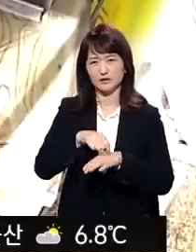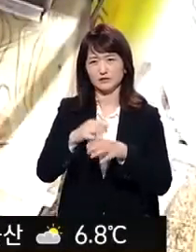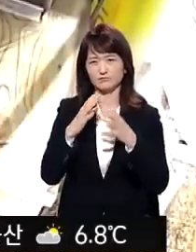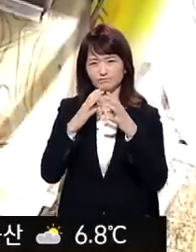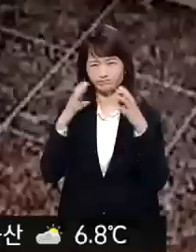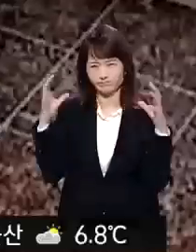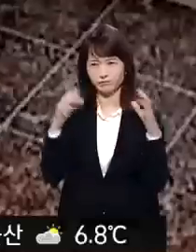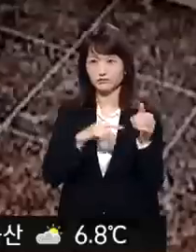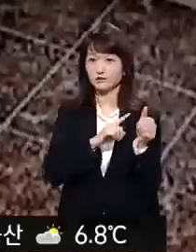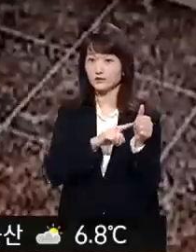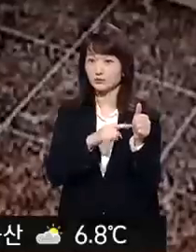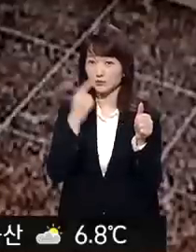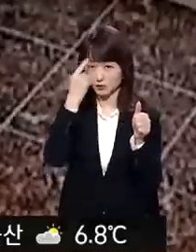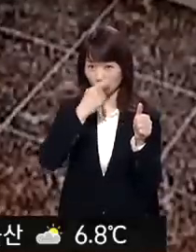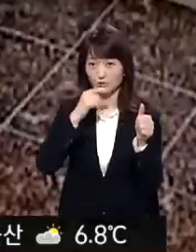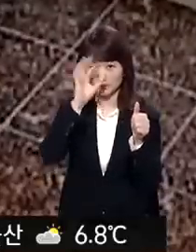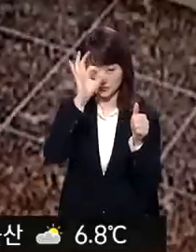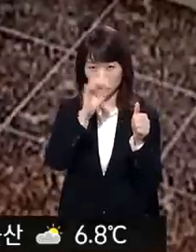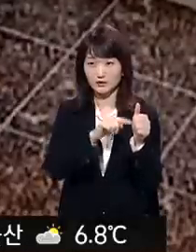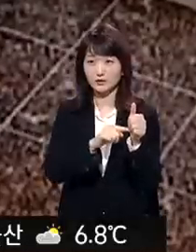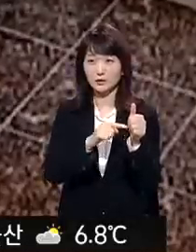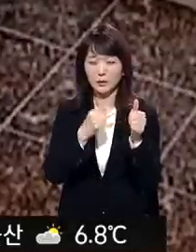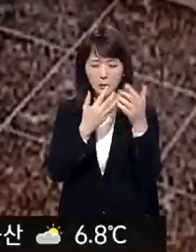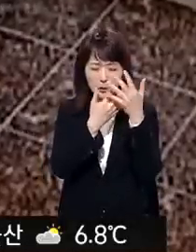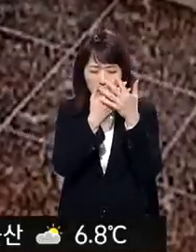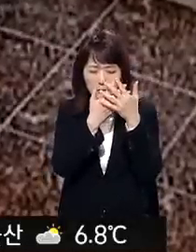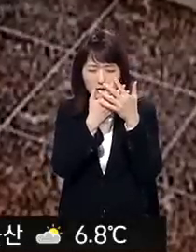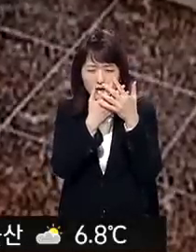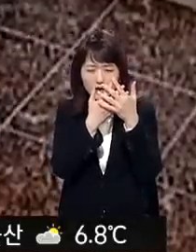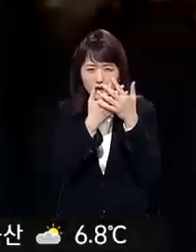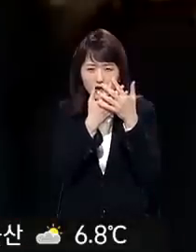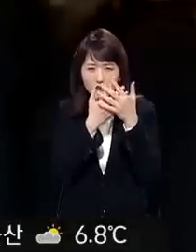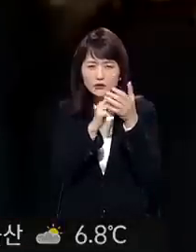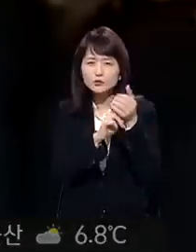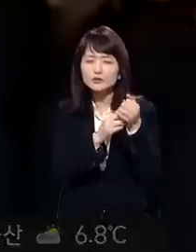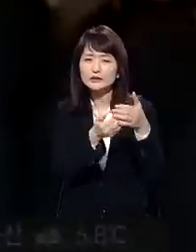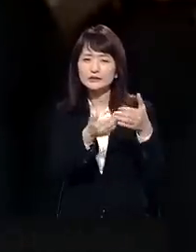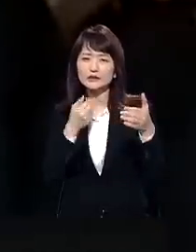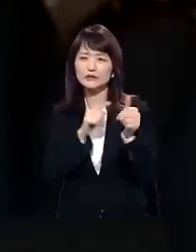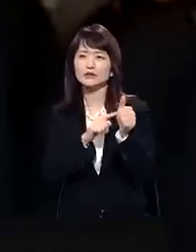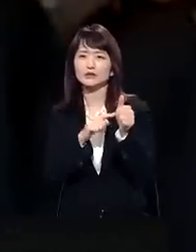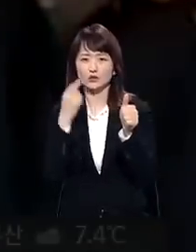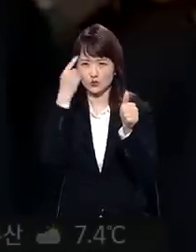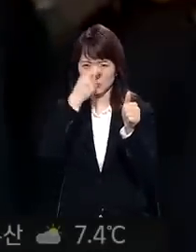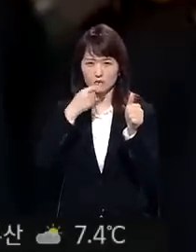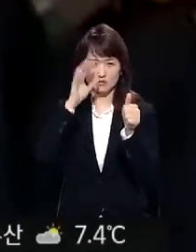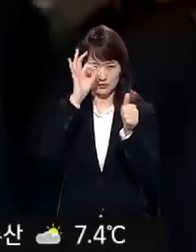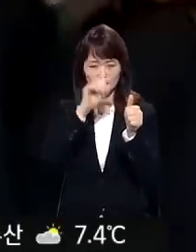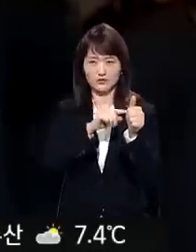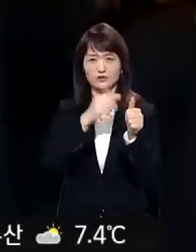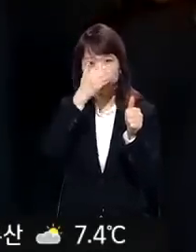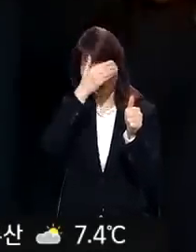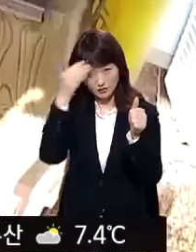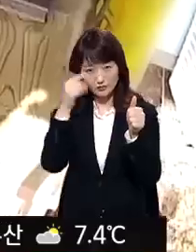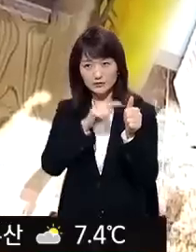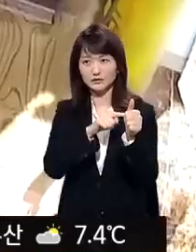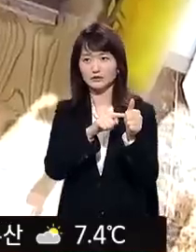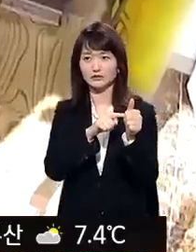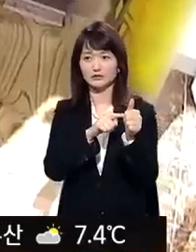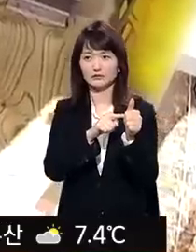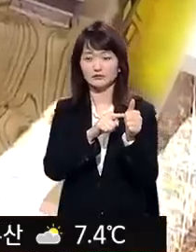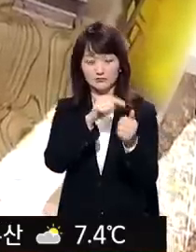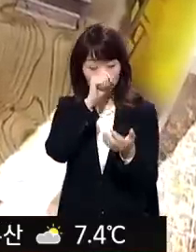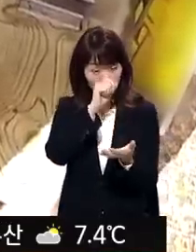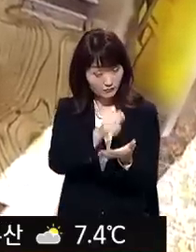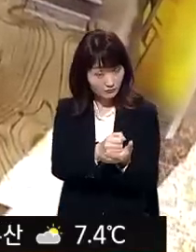남자 얼굴을 봤습니다. 블러를 치기 전에 저 사람 얼굴, 맨 얼굴을 봤어요. 젊은 친구고요. 너무